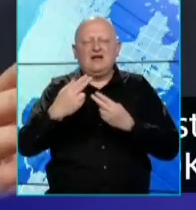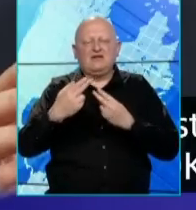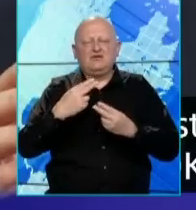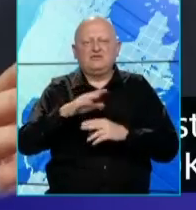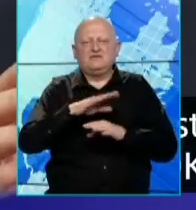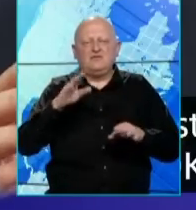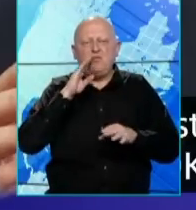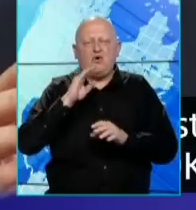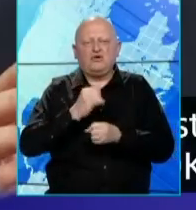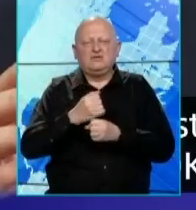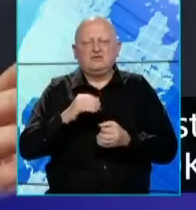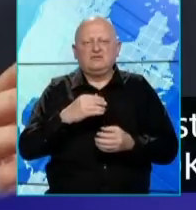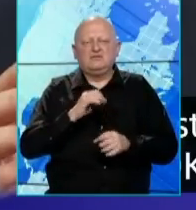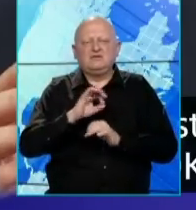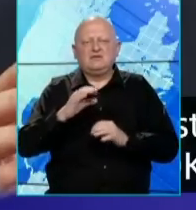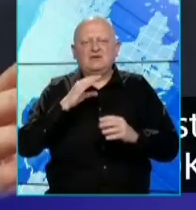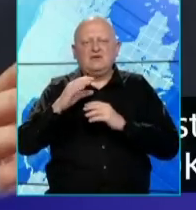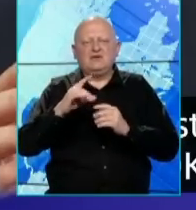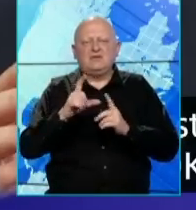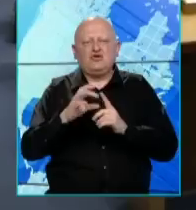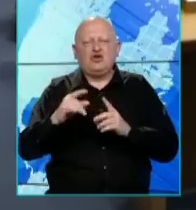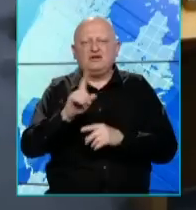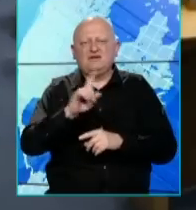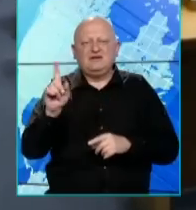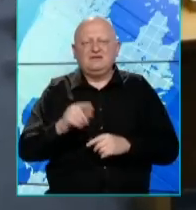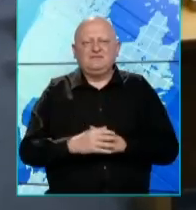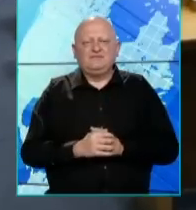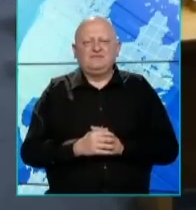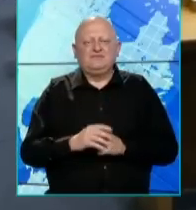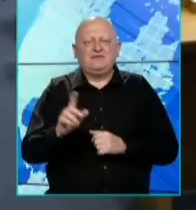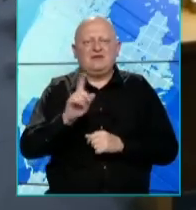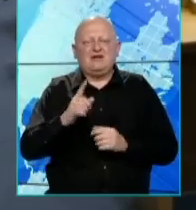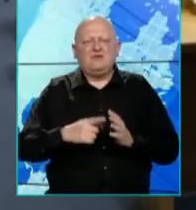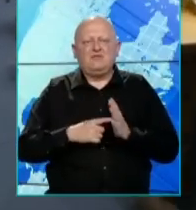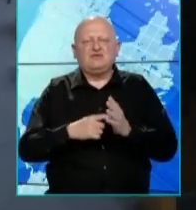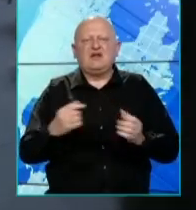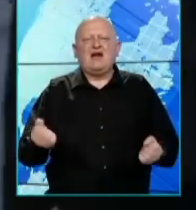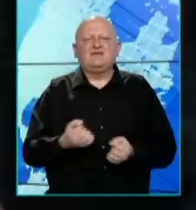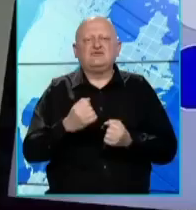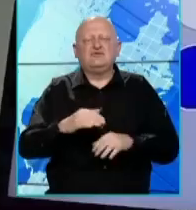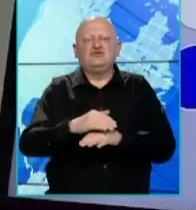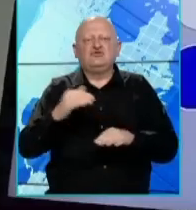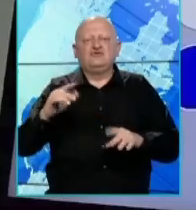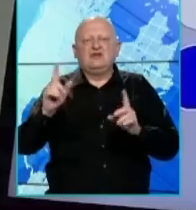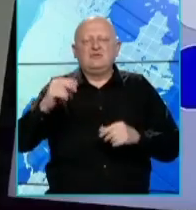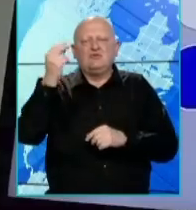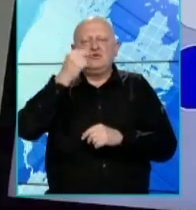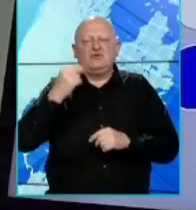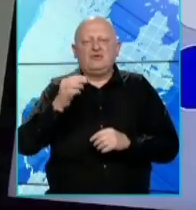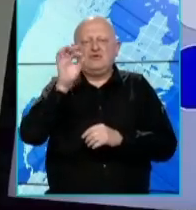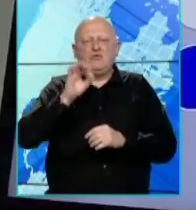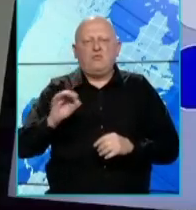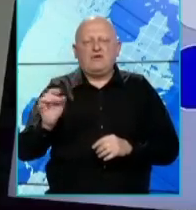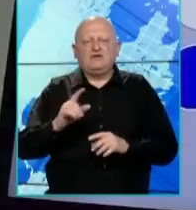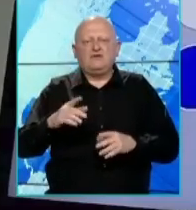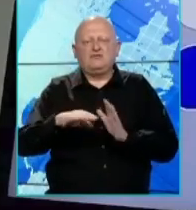u Bosni i Hercegovini su spremni na dijalog, samo Dodik nije. Da nije, pokazuju aktivnosti Narodne skupštine RS-a. U planu i